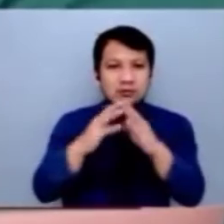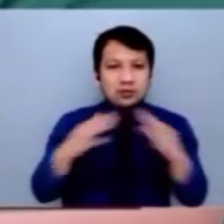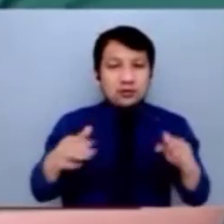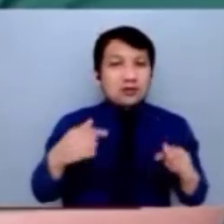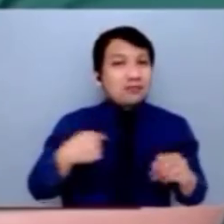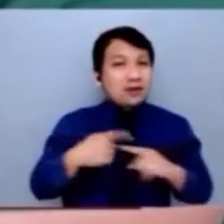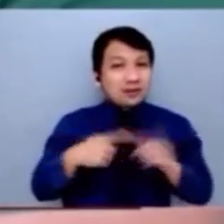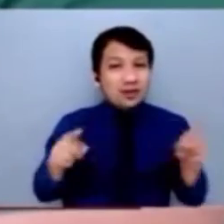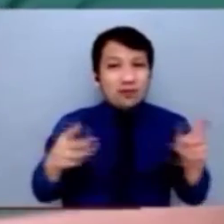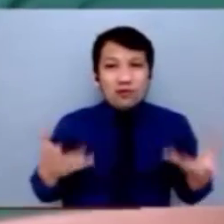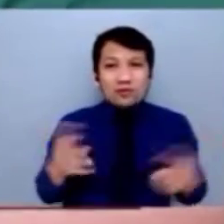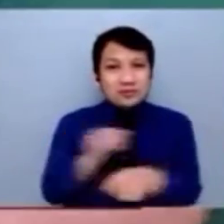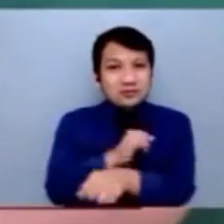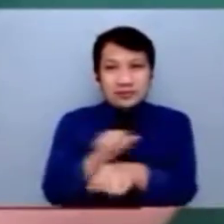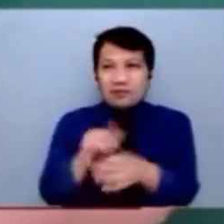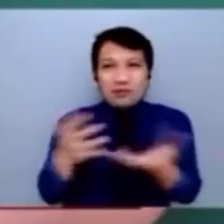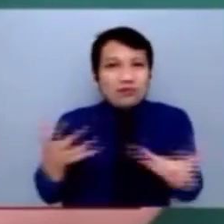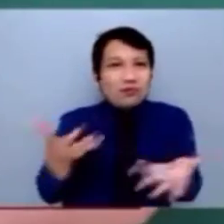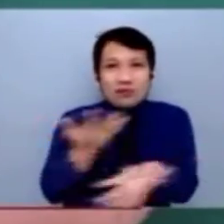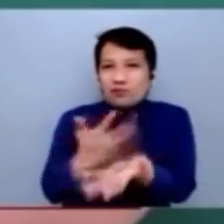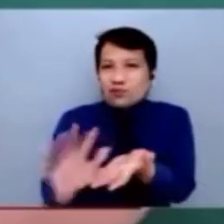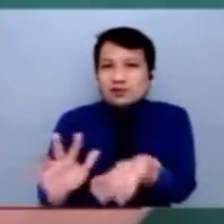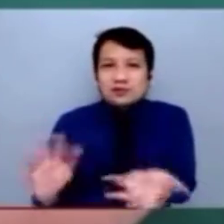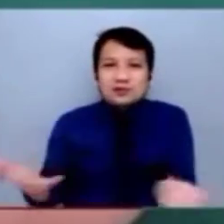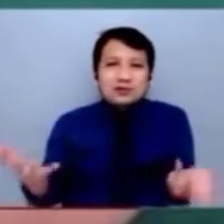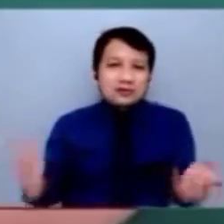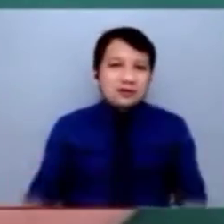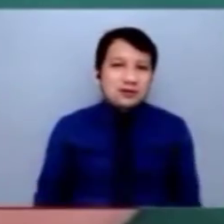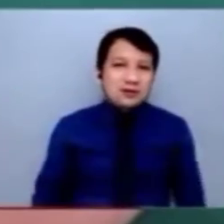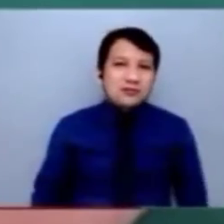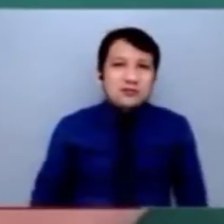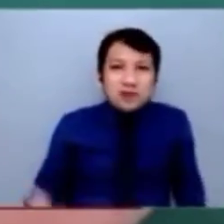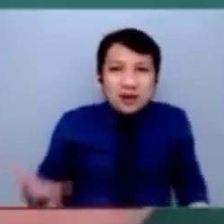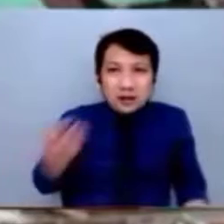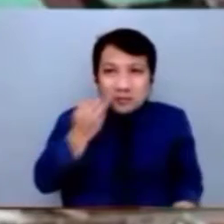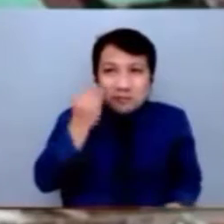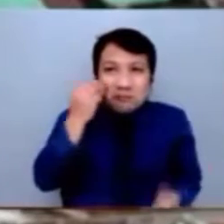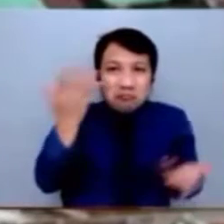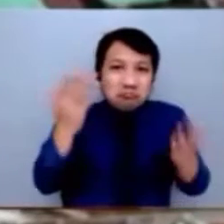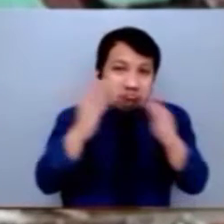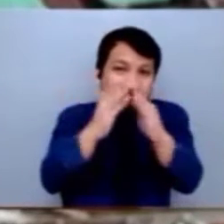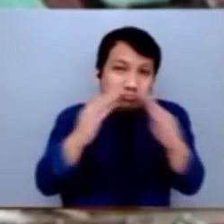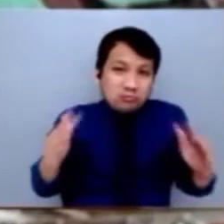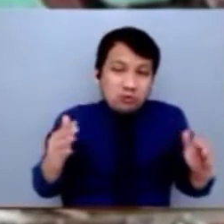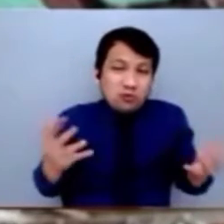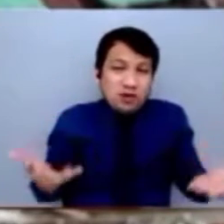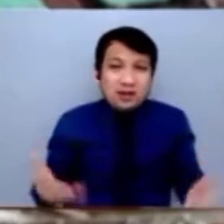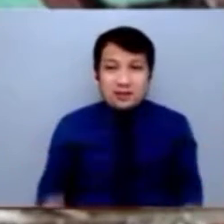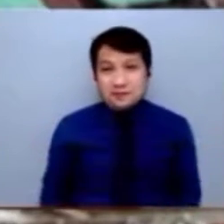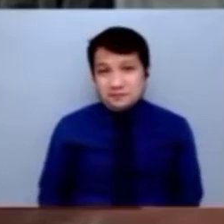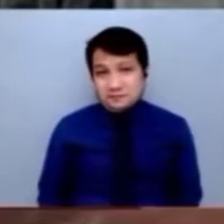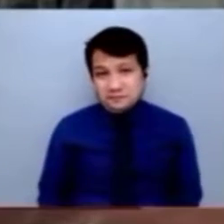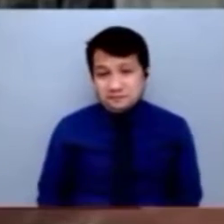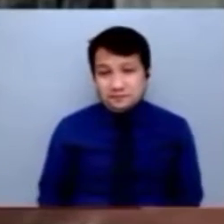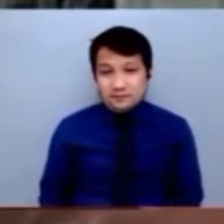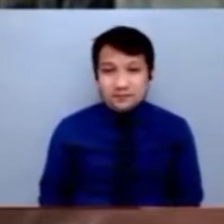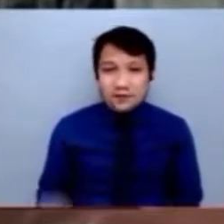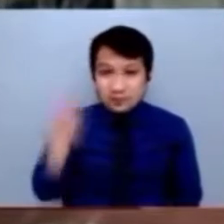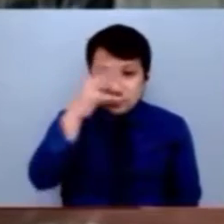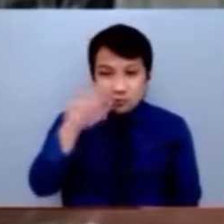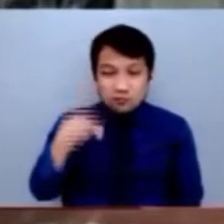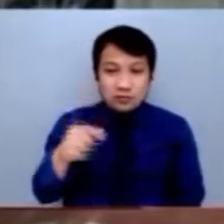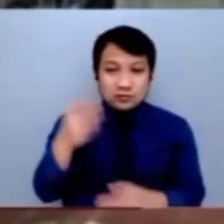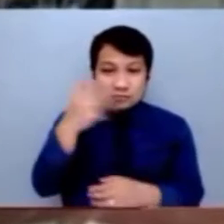namin, nawala talaga. Wala na kaming uuwian. Bukod sa nasirang mga bahay, pangamba rin ang dulot sa